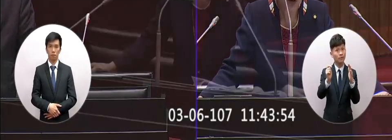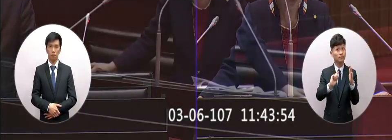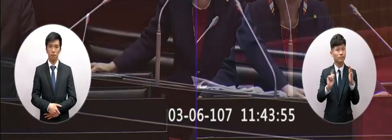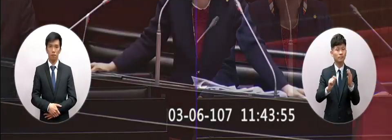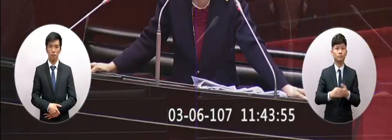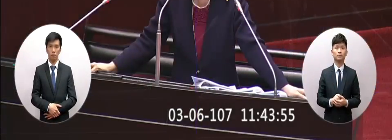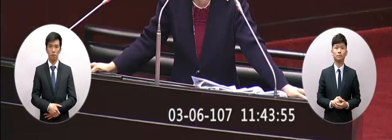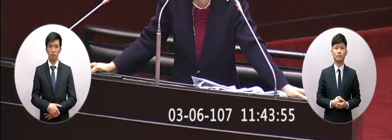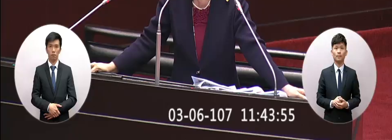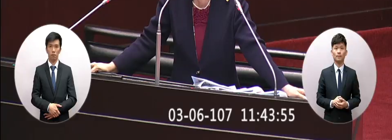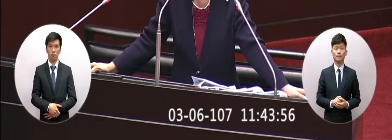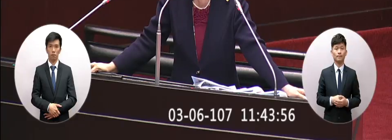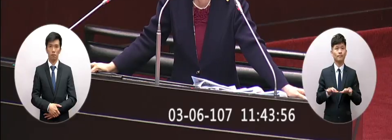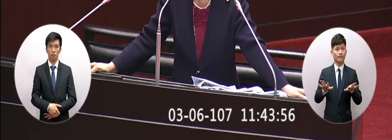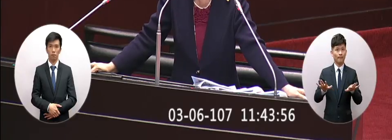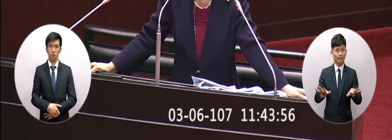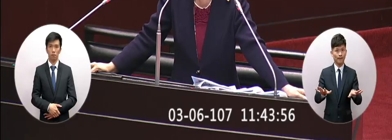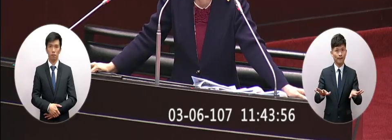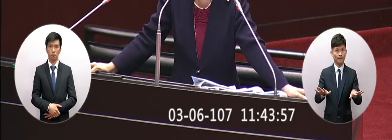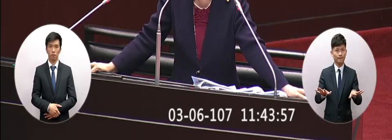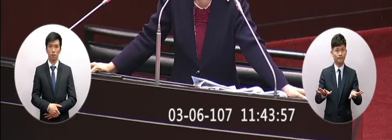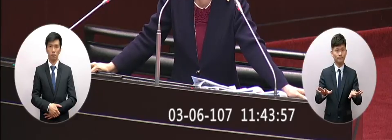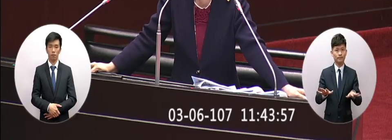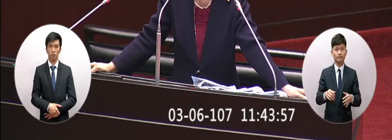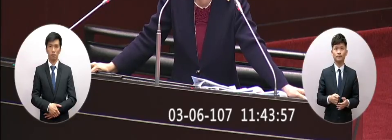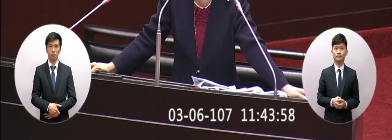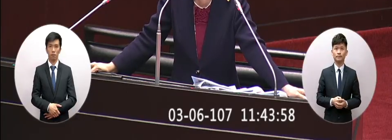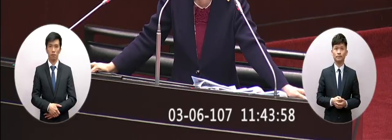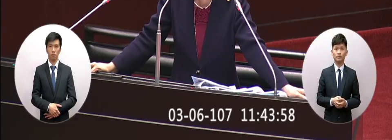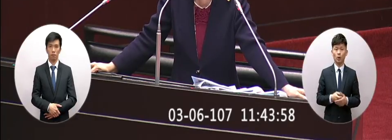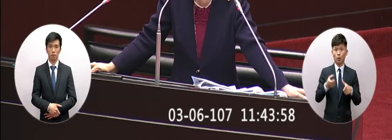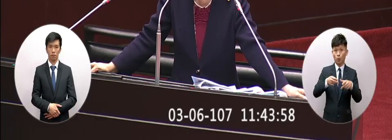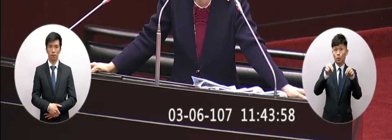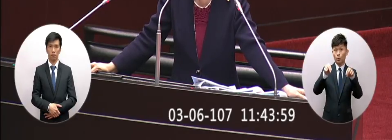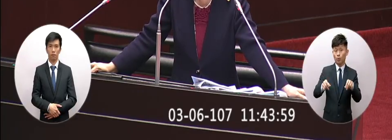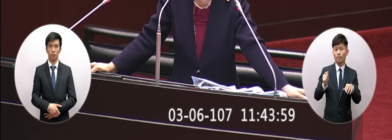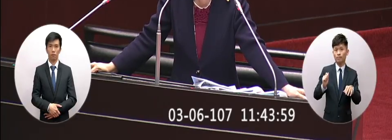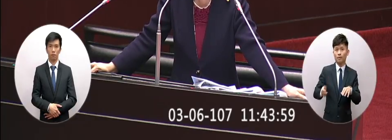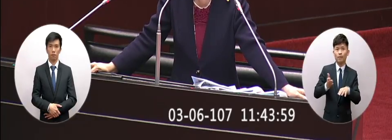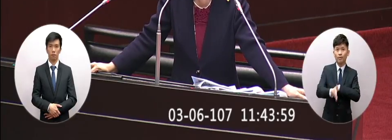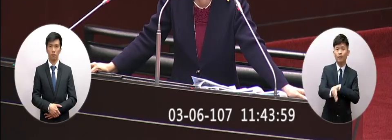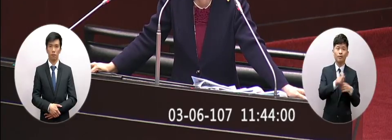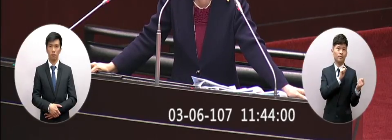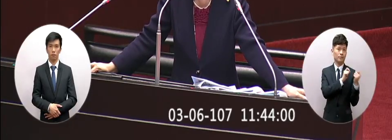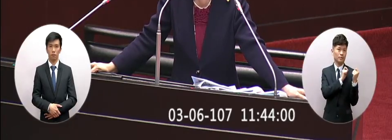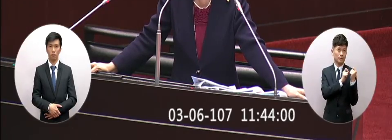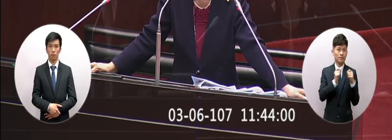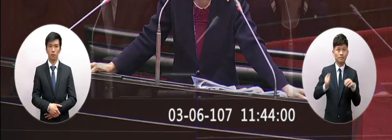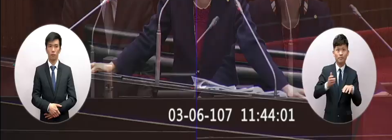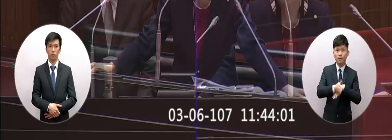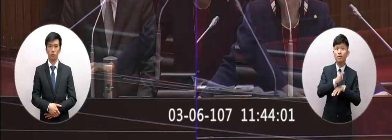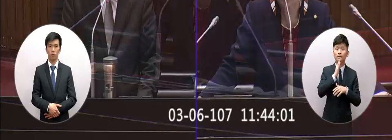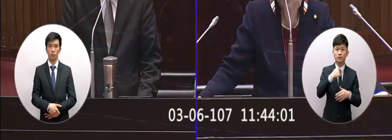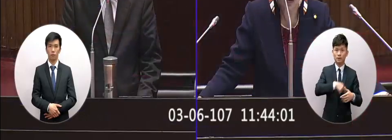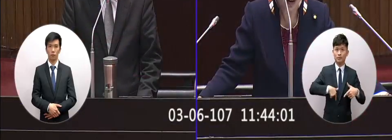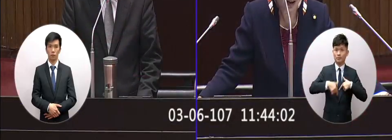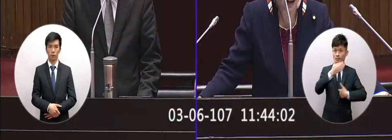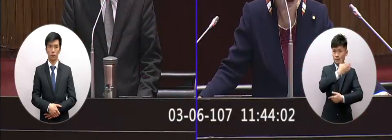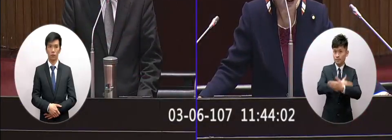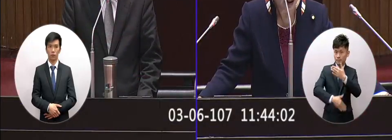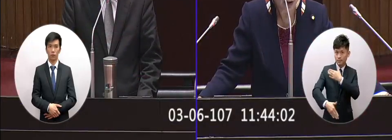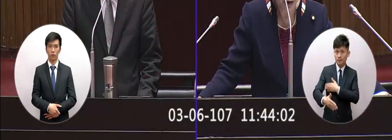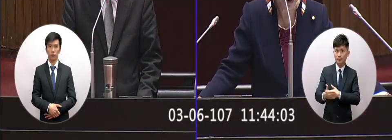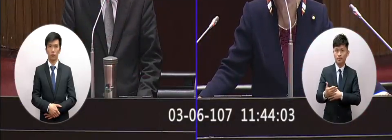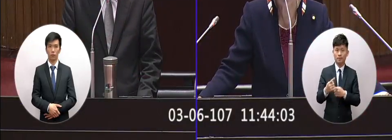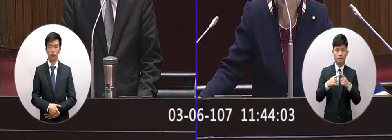我们知道说现在呢我们这个通过了几个公约，其中最近通过的就是身心障碍者这